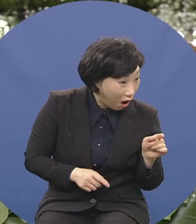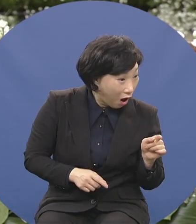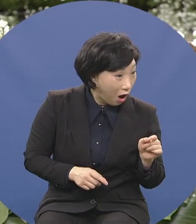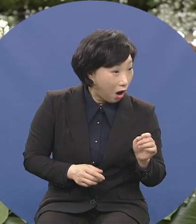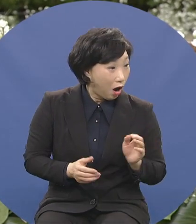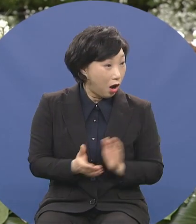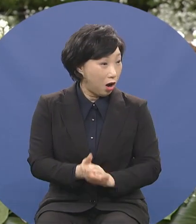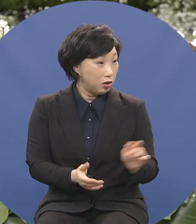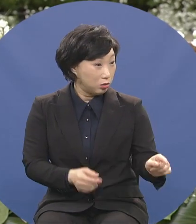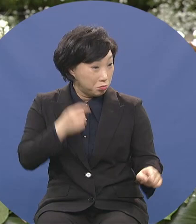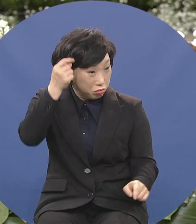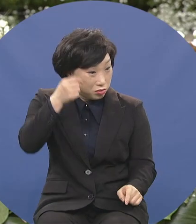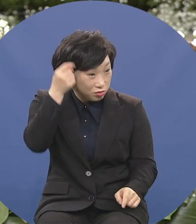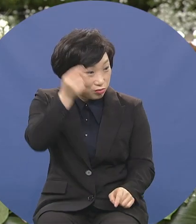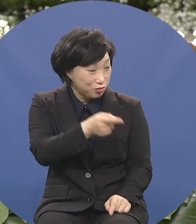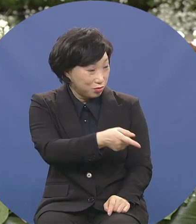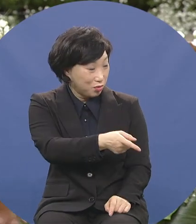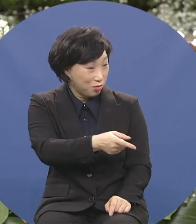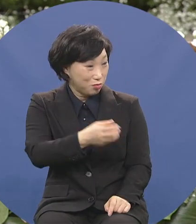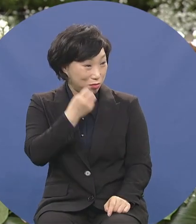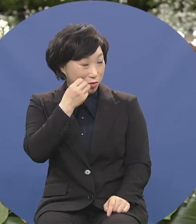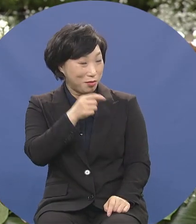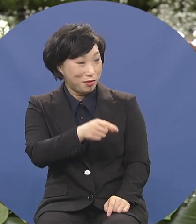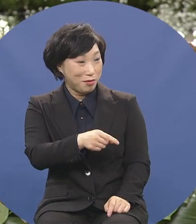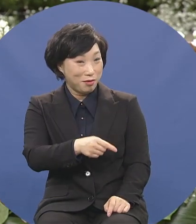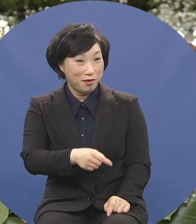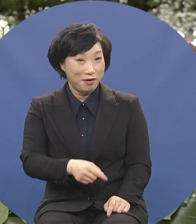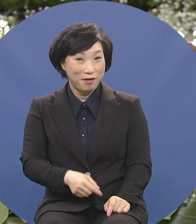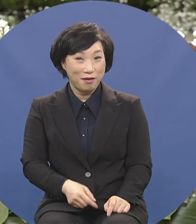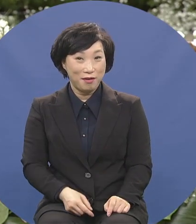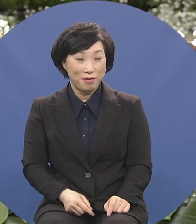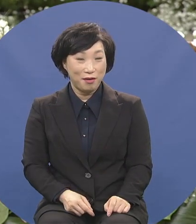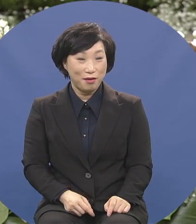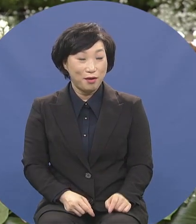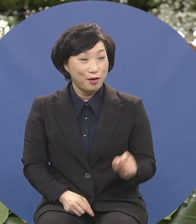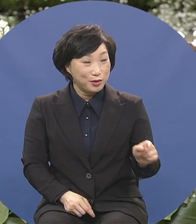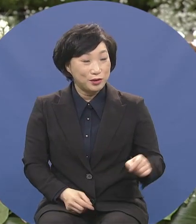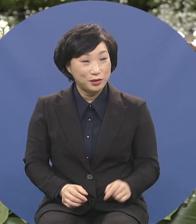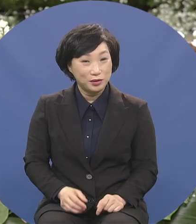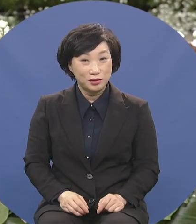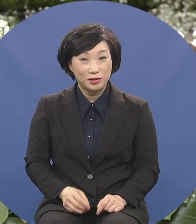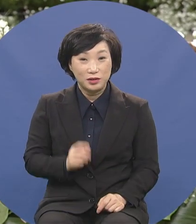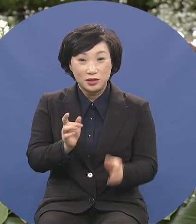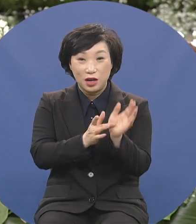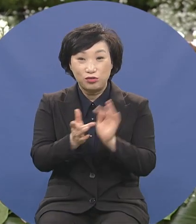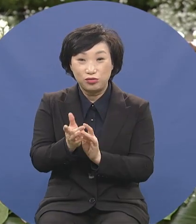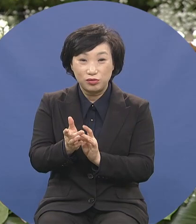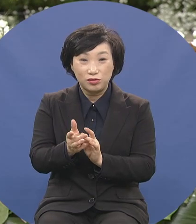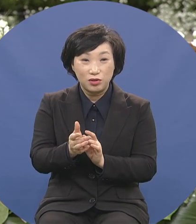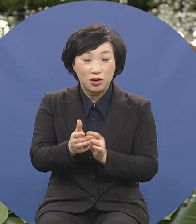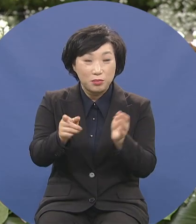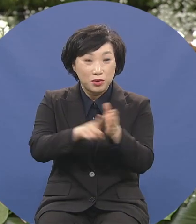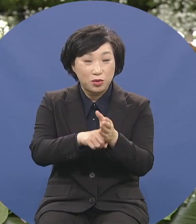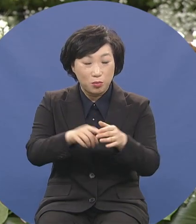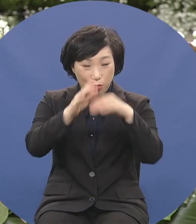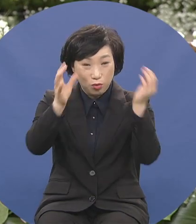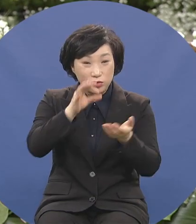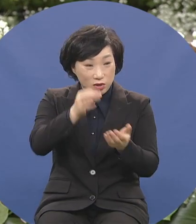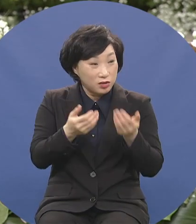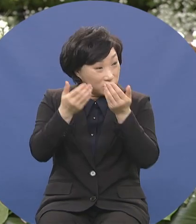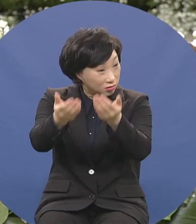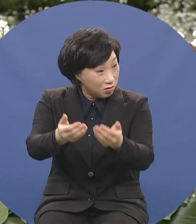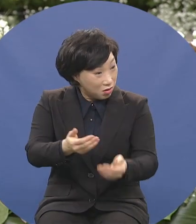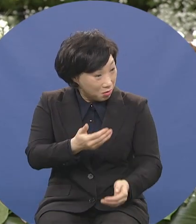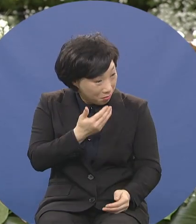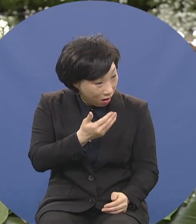그에게 지금 미쳤잖아. 응? 어떻게 그 도에 전 재산을 다 드리고